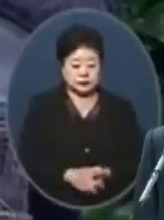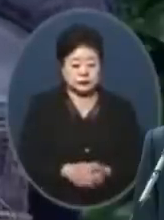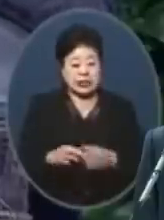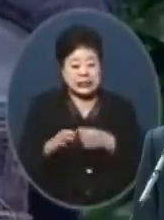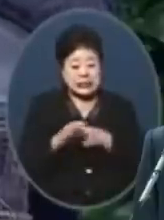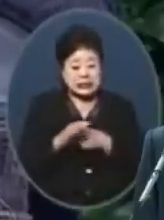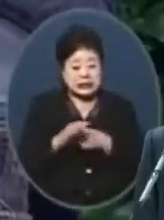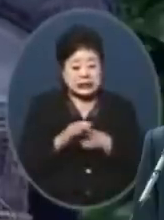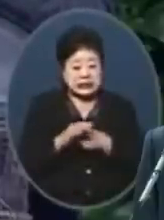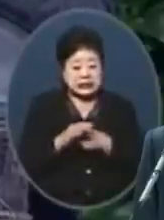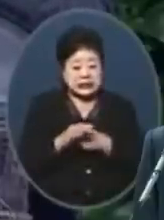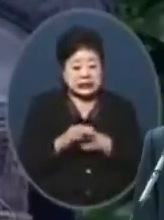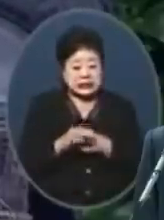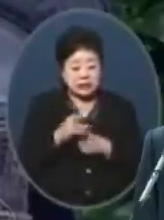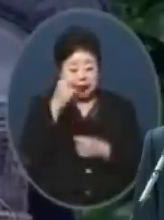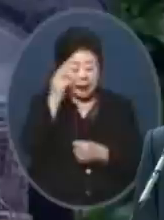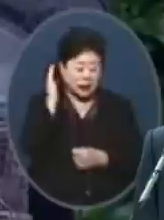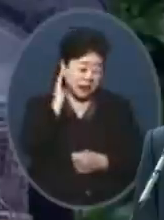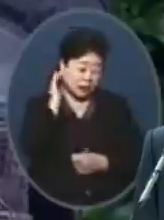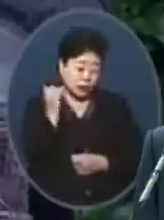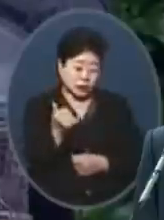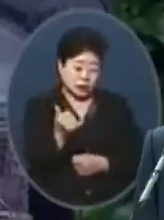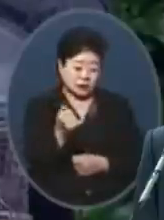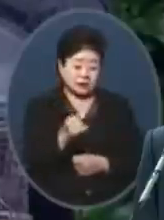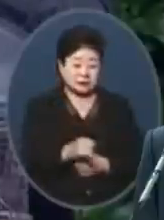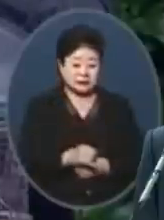만일 박근혜 대통령이